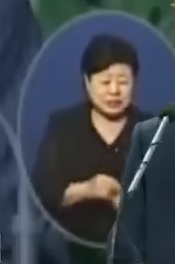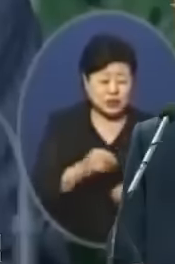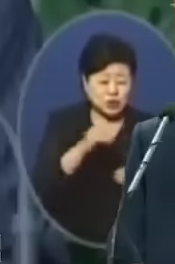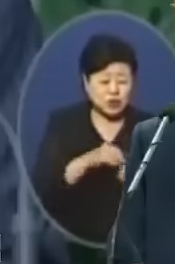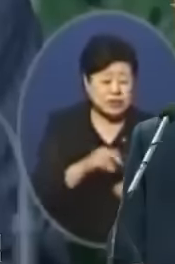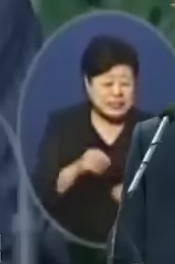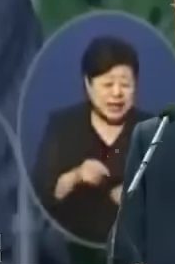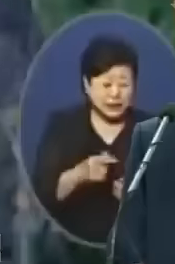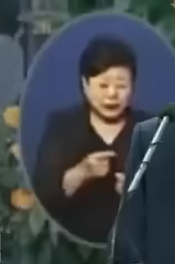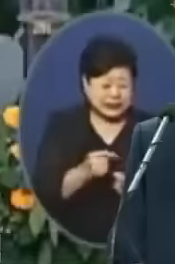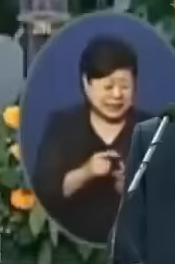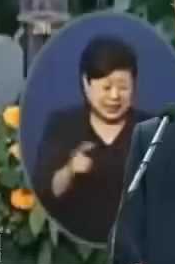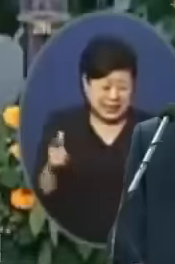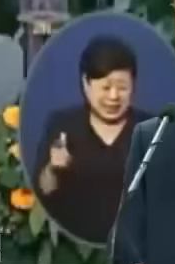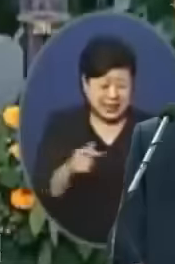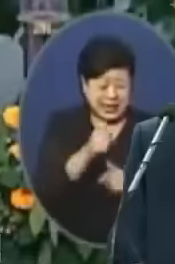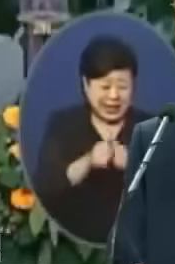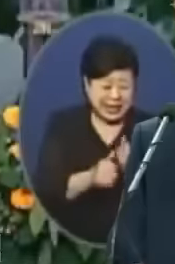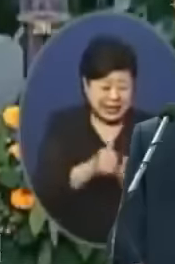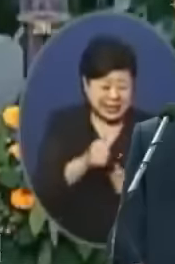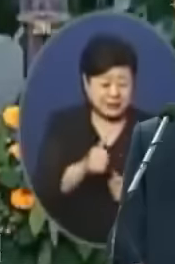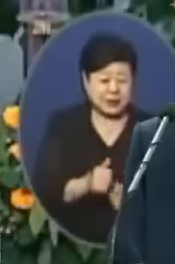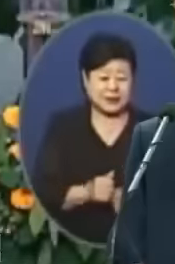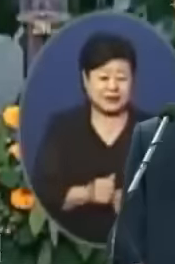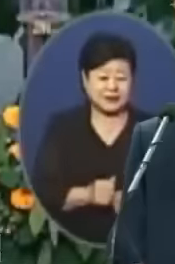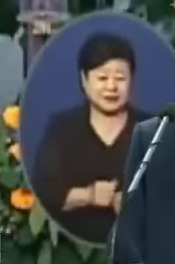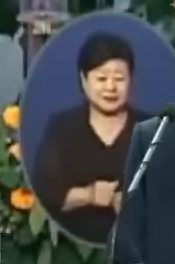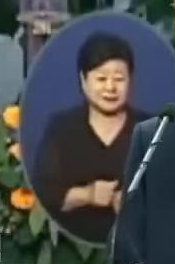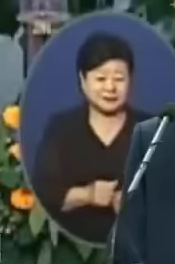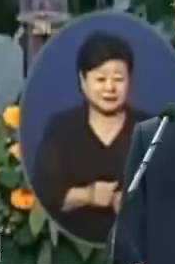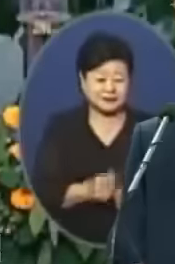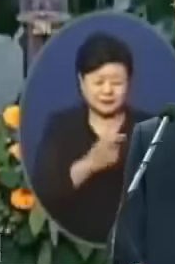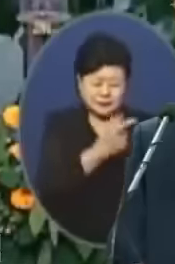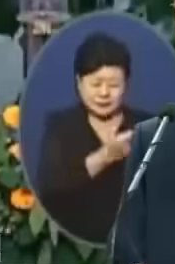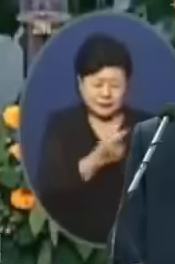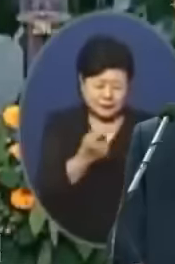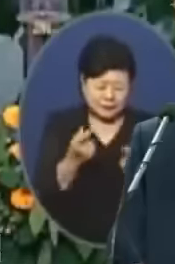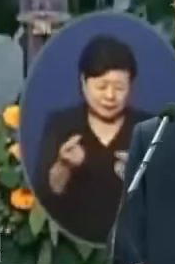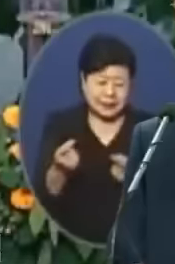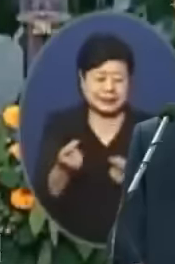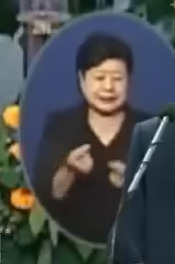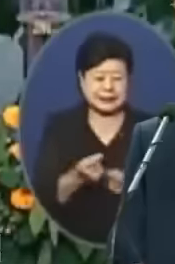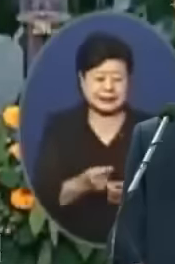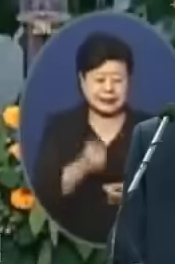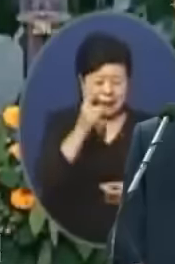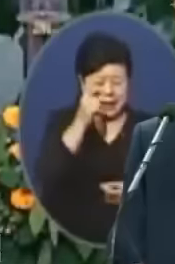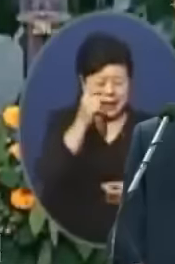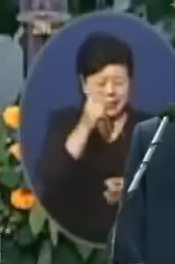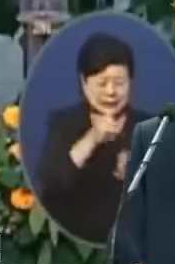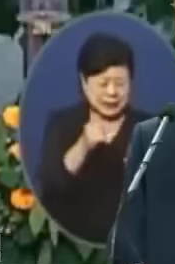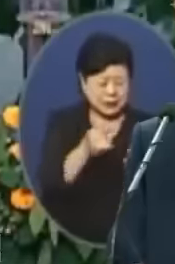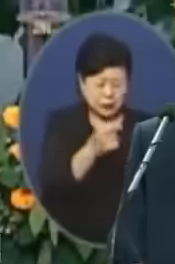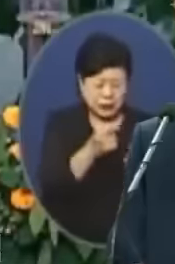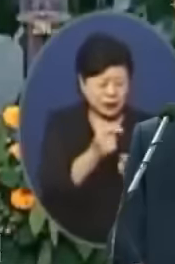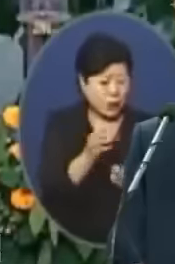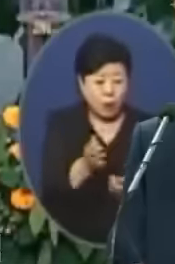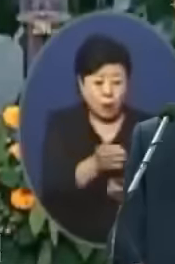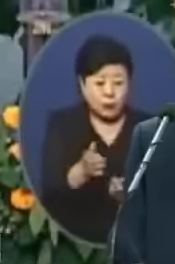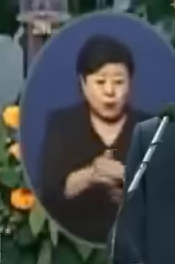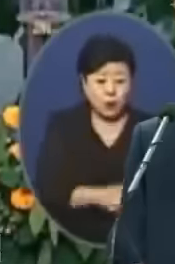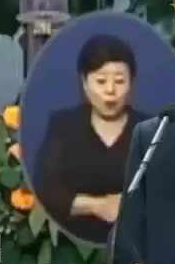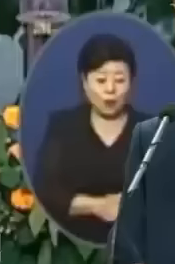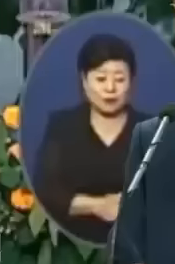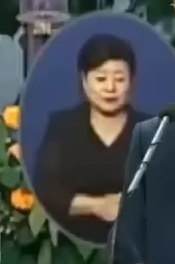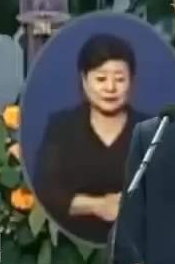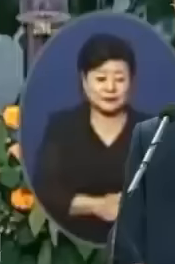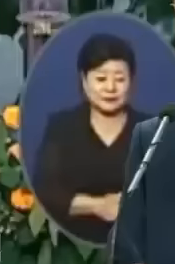것입니다. 하나님은 DNA를 정확하게 계산하고 디자인하셔서 지구상 어느 한 사람도 갖지 않도록 창조하셨습니다.